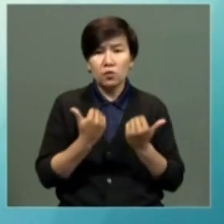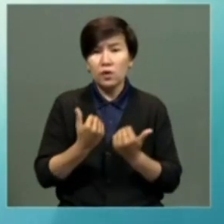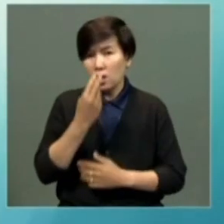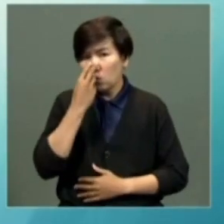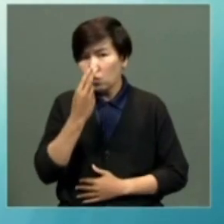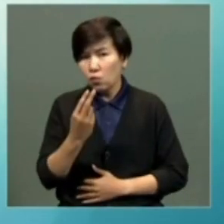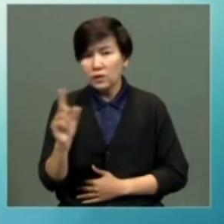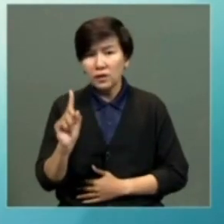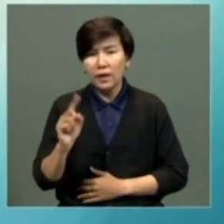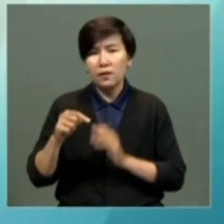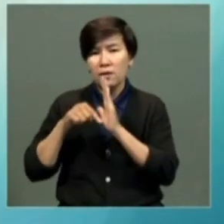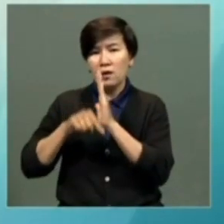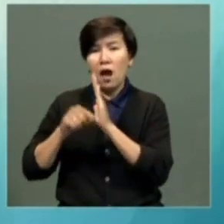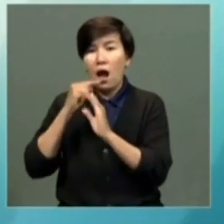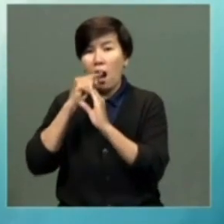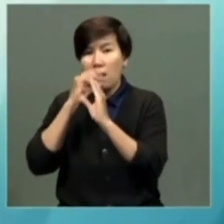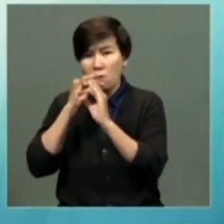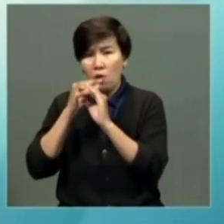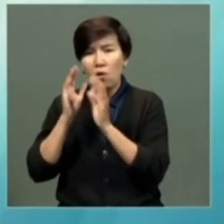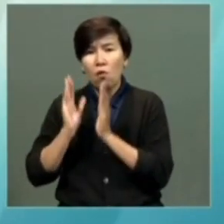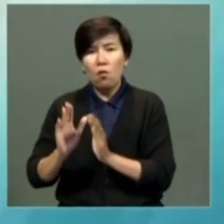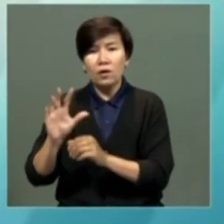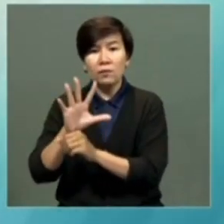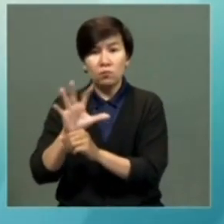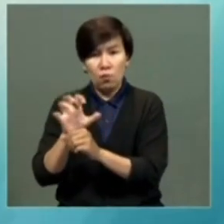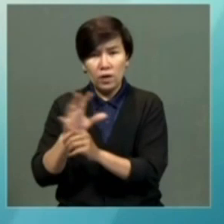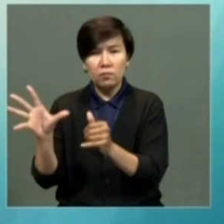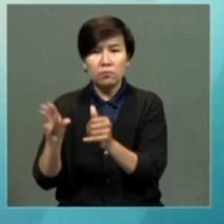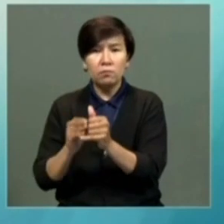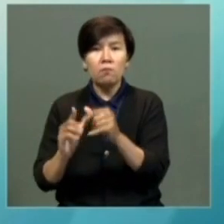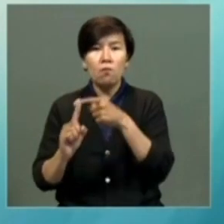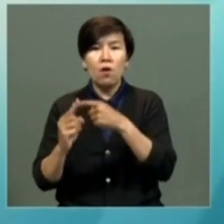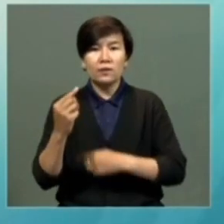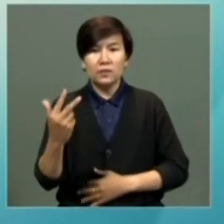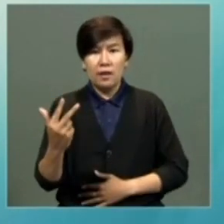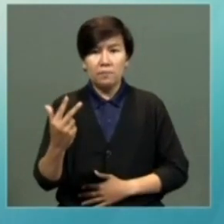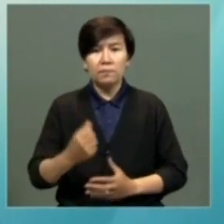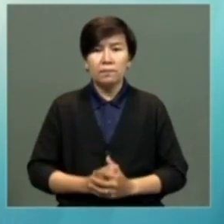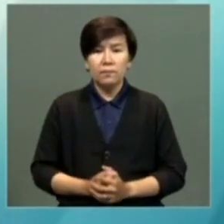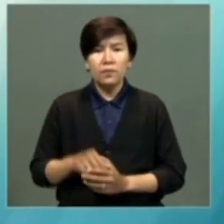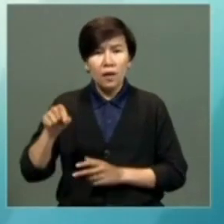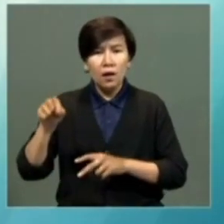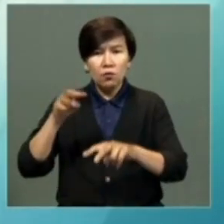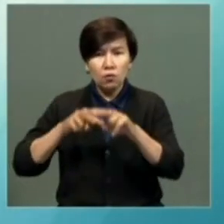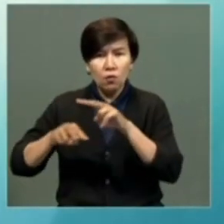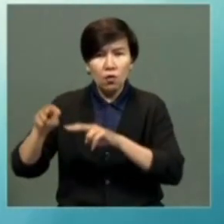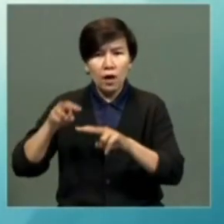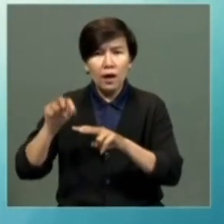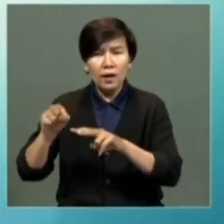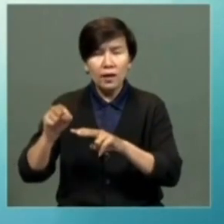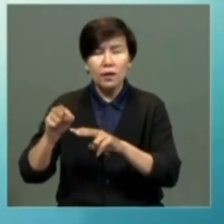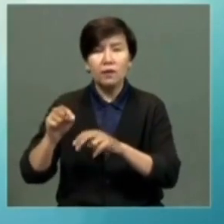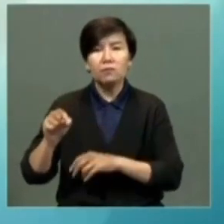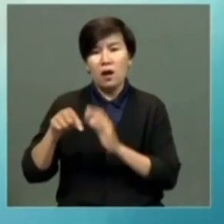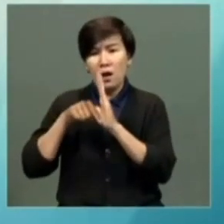นแต่3คนนี้นี่คือสอบสวนสำเร็จนะครับยังไม่ได้บอกว่าที่ระยองก็ดีด้วยกับท